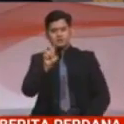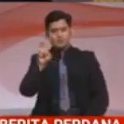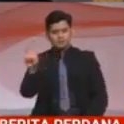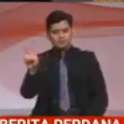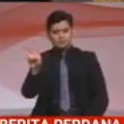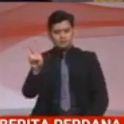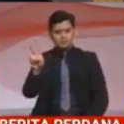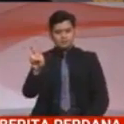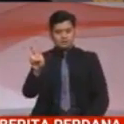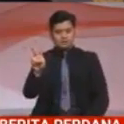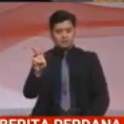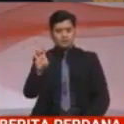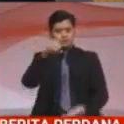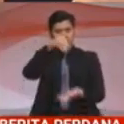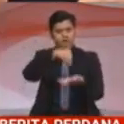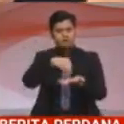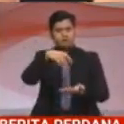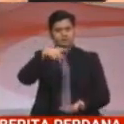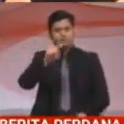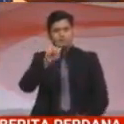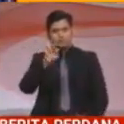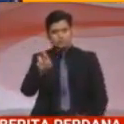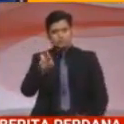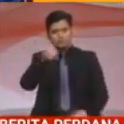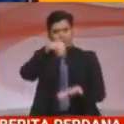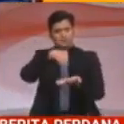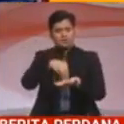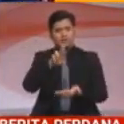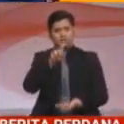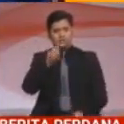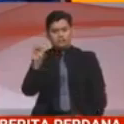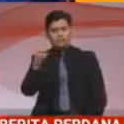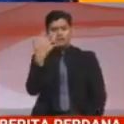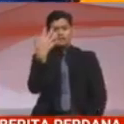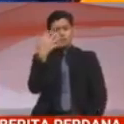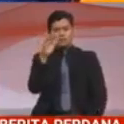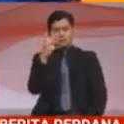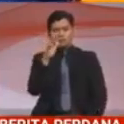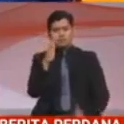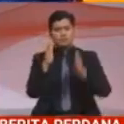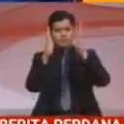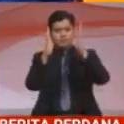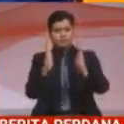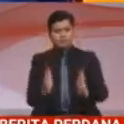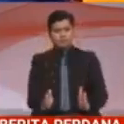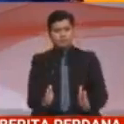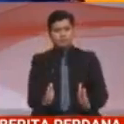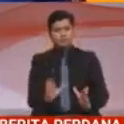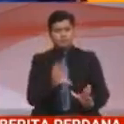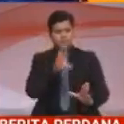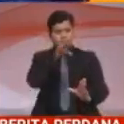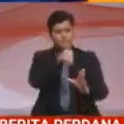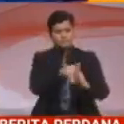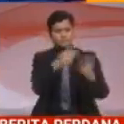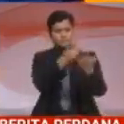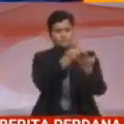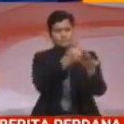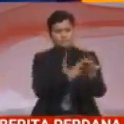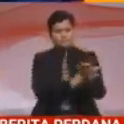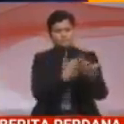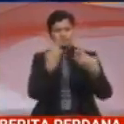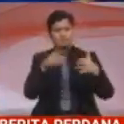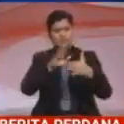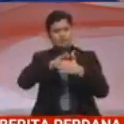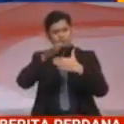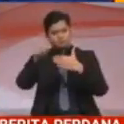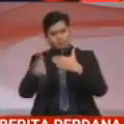Abdul Razak Iftar di Angkasa Puri. Seramai 15 peserta kursus terdiri penerbit rancangan yang berkhidmat di RTM menamatkan